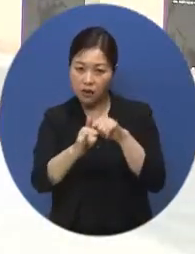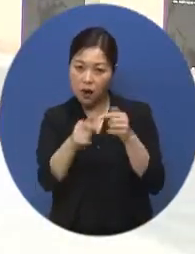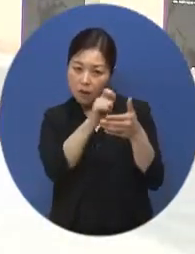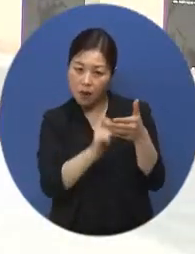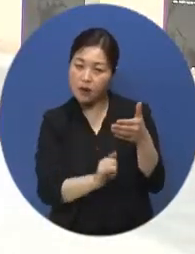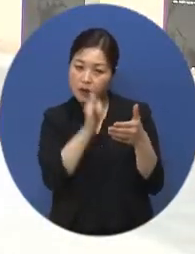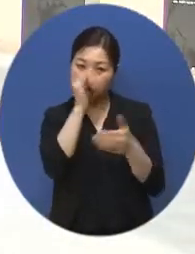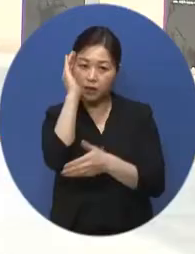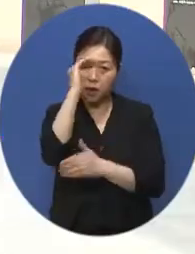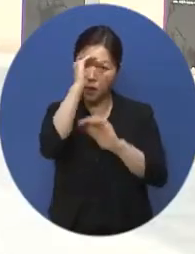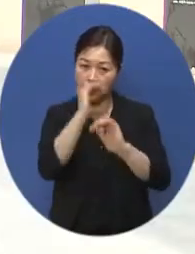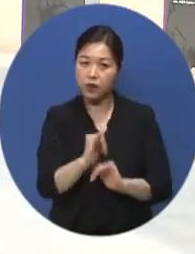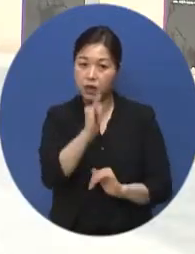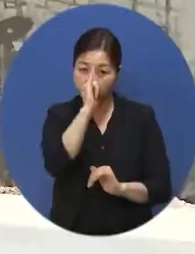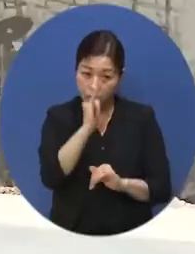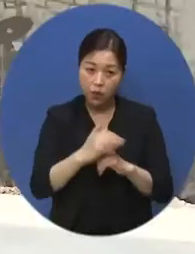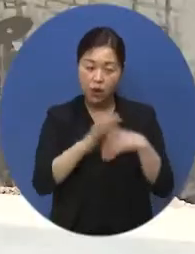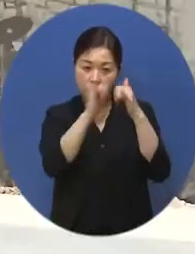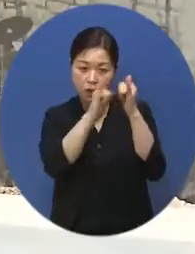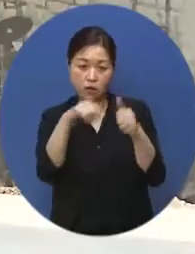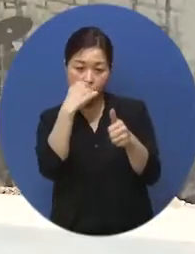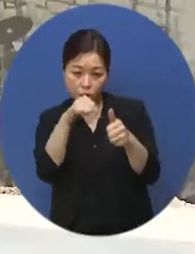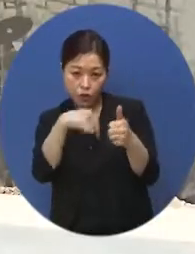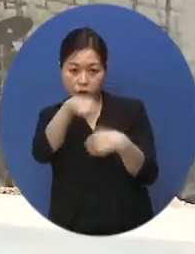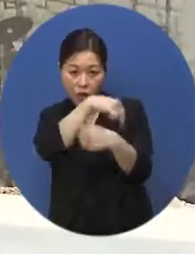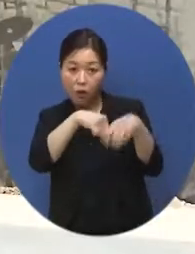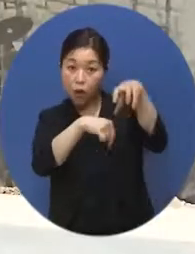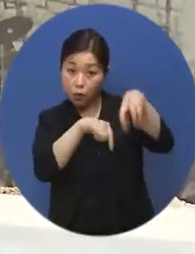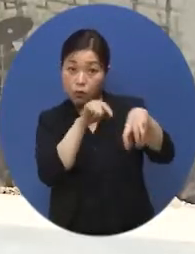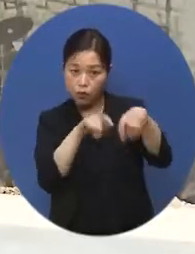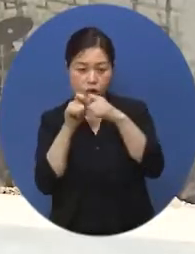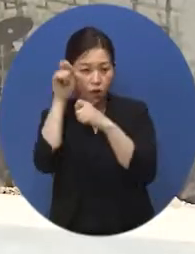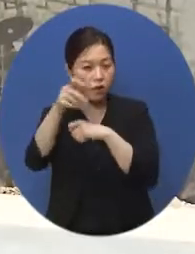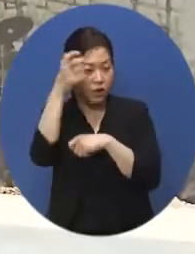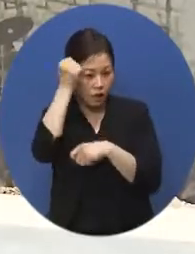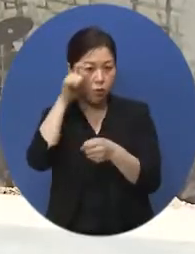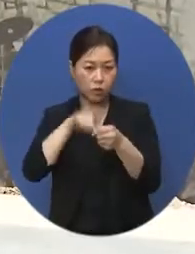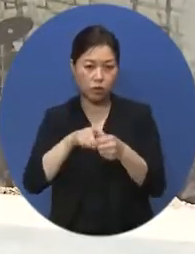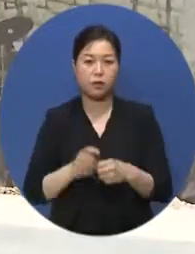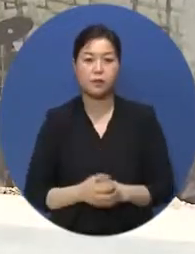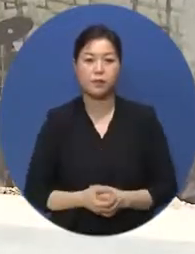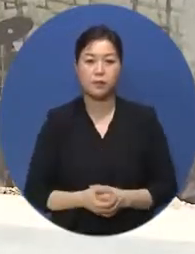구성됐으며 이는 역사교육의 현장으로 영원히 기억하기 위해서 입니다